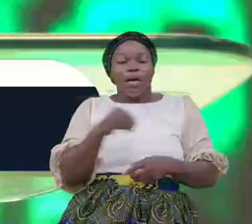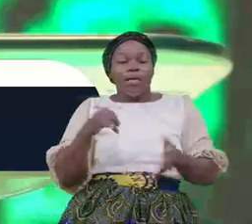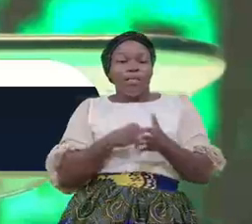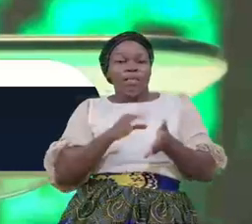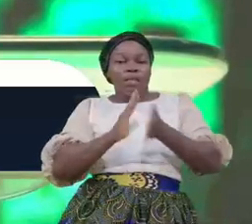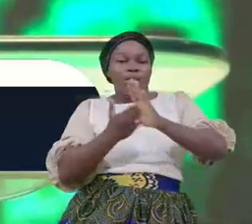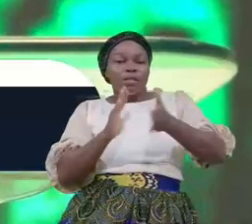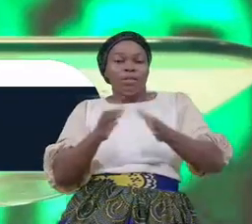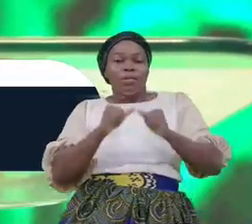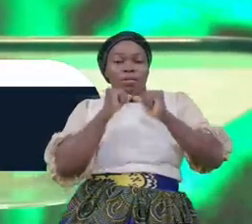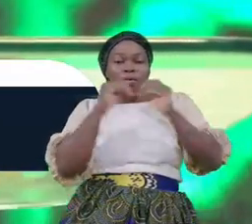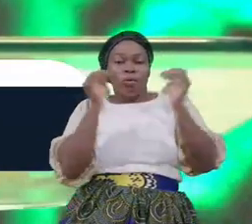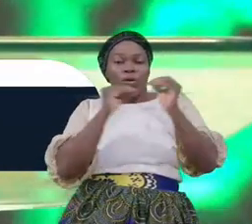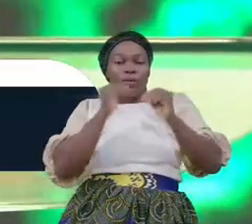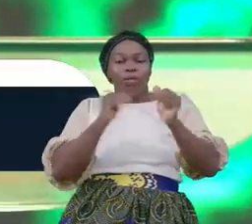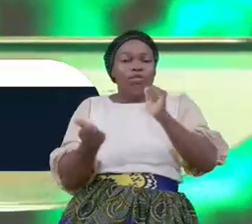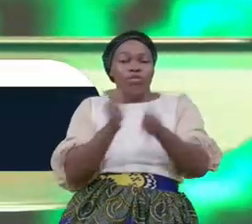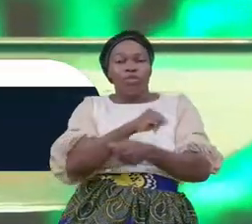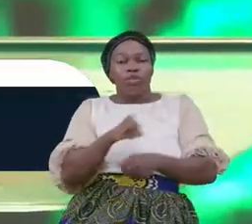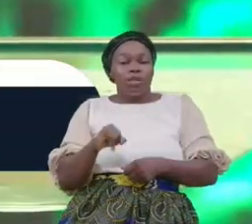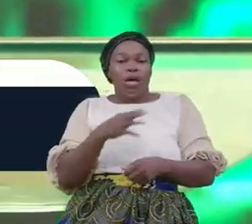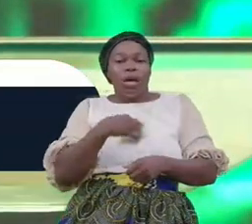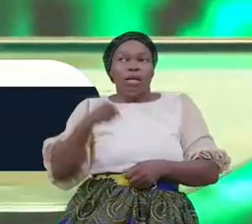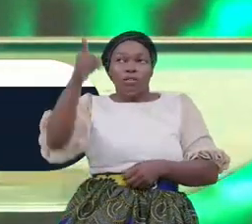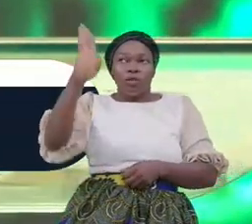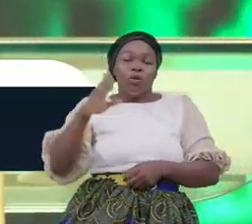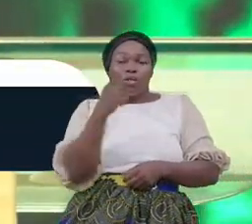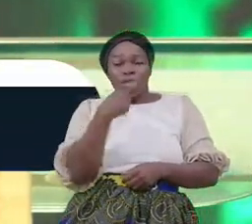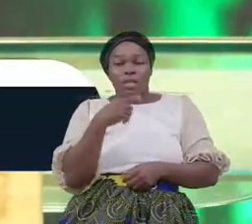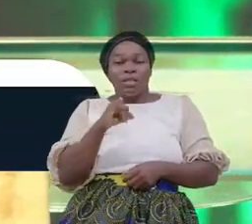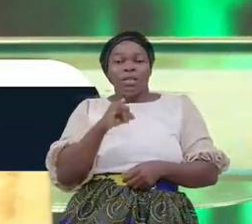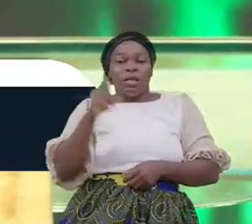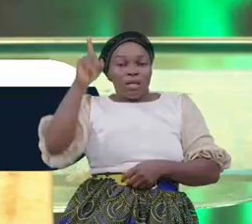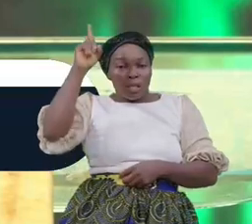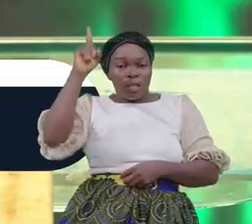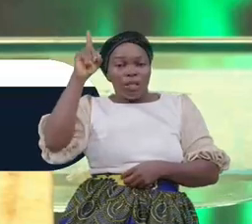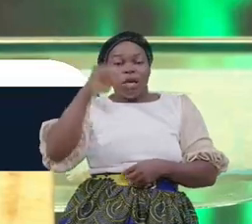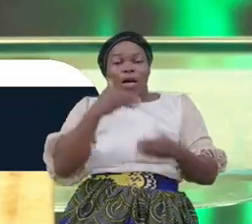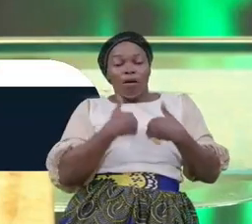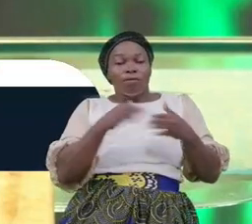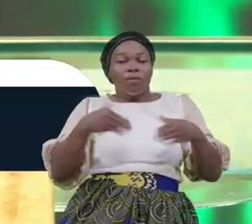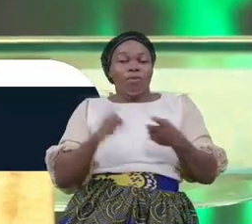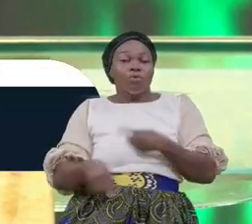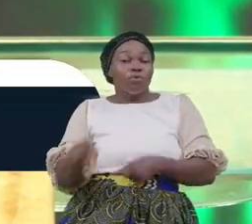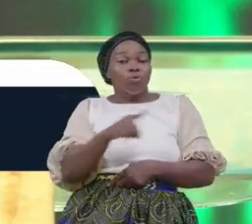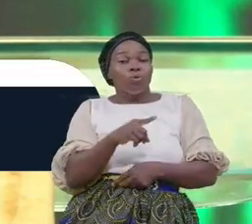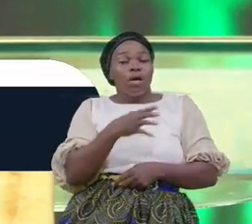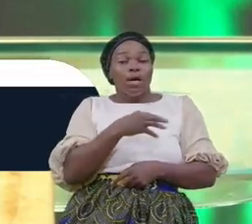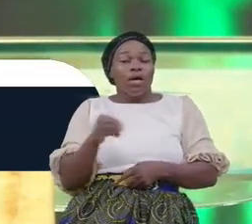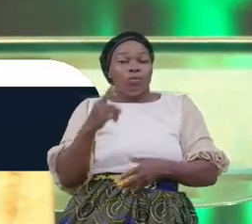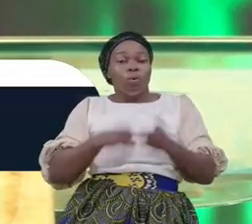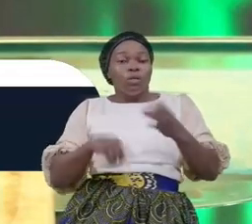rien qui change, mais tout de même, Dieu a dit que je vous livre tout. Qu'est-ce que